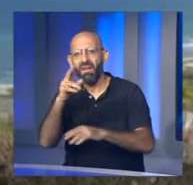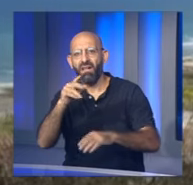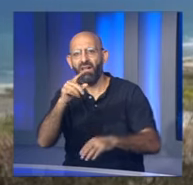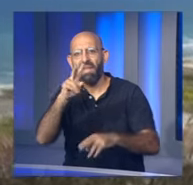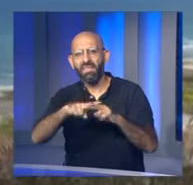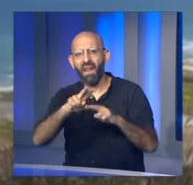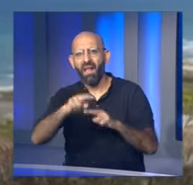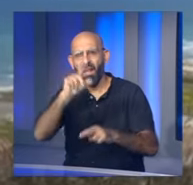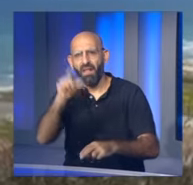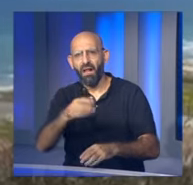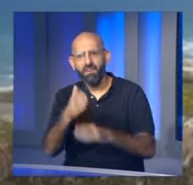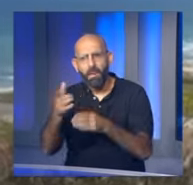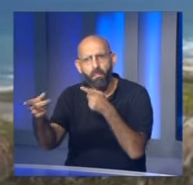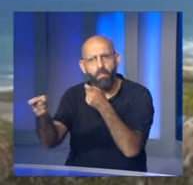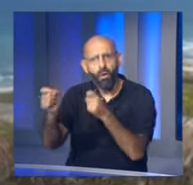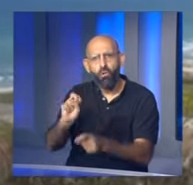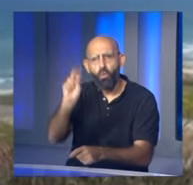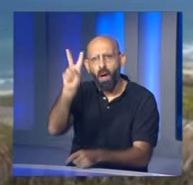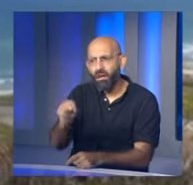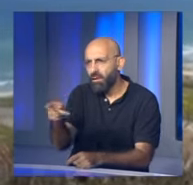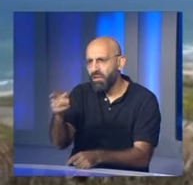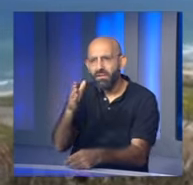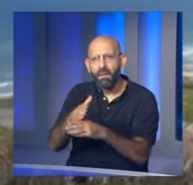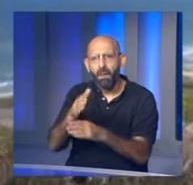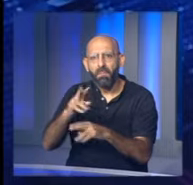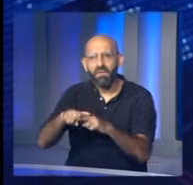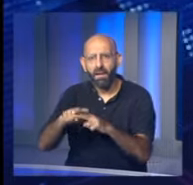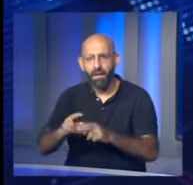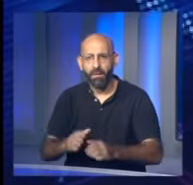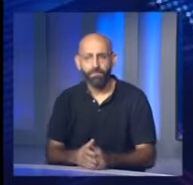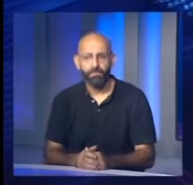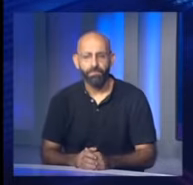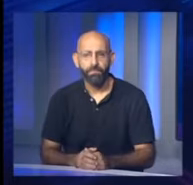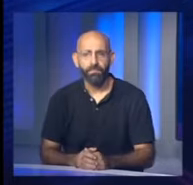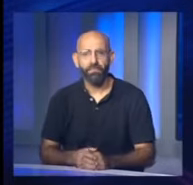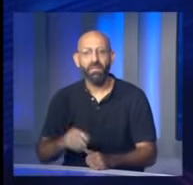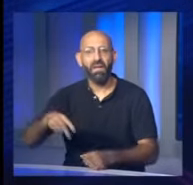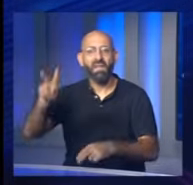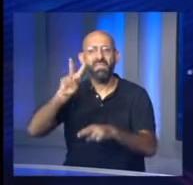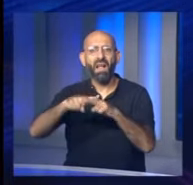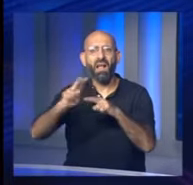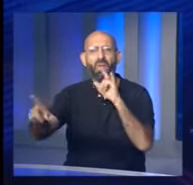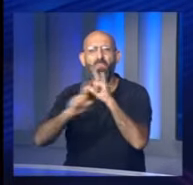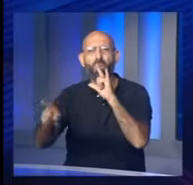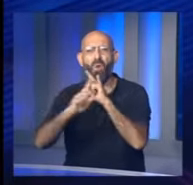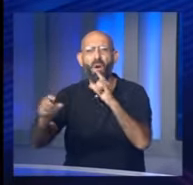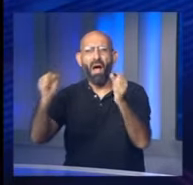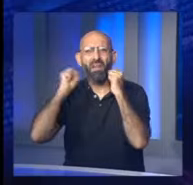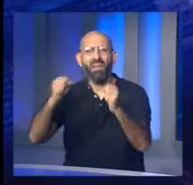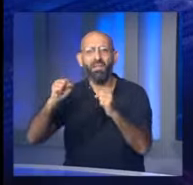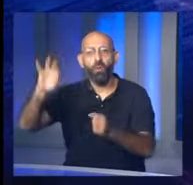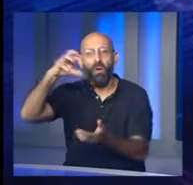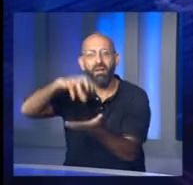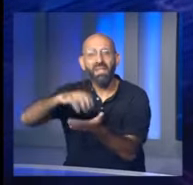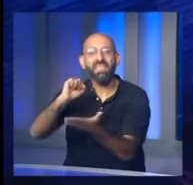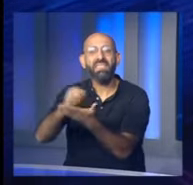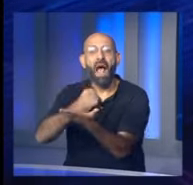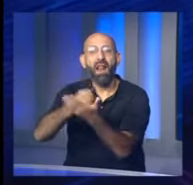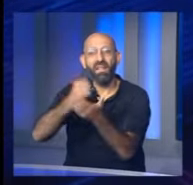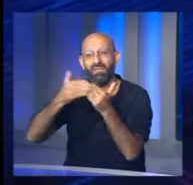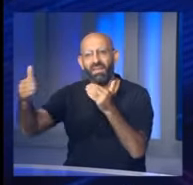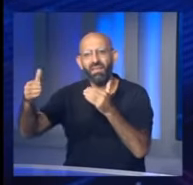روما على خلفيه اطلاق نار على اليونيفل غاره اسرائيليه عنيفه على الكرك